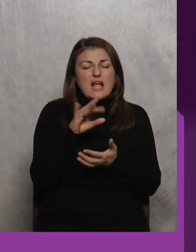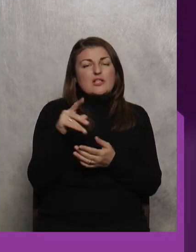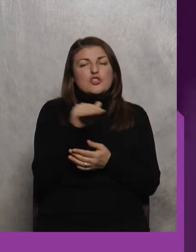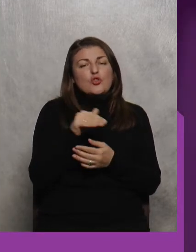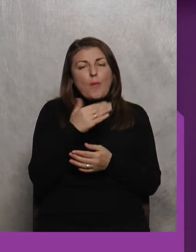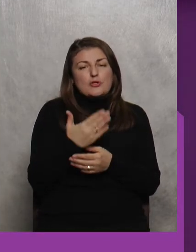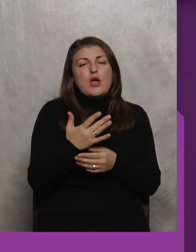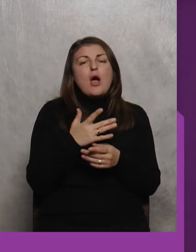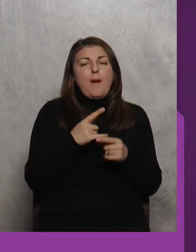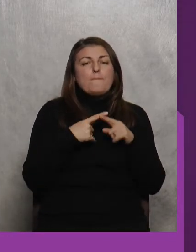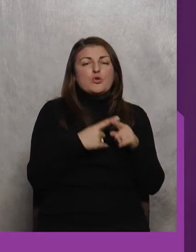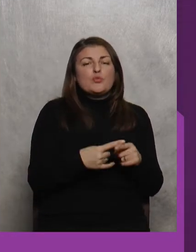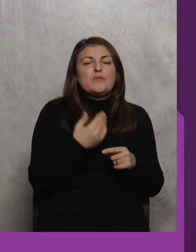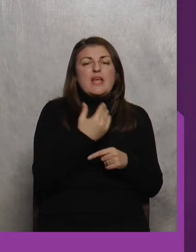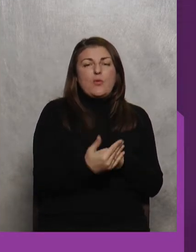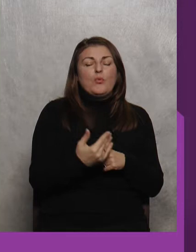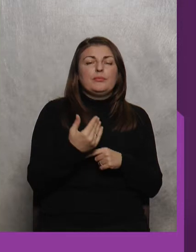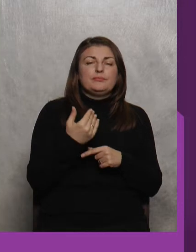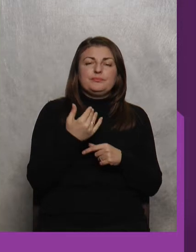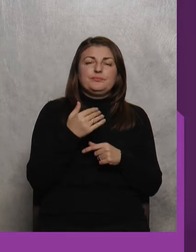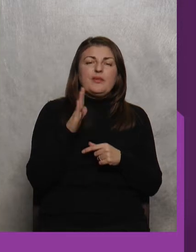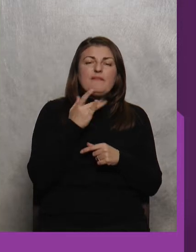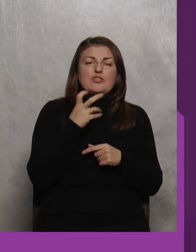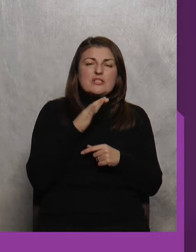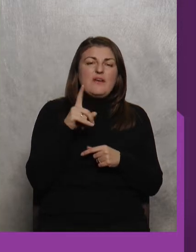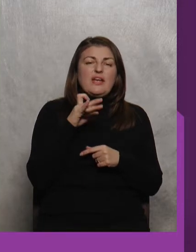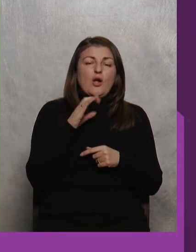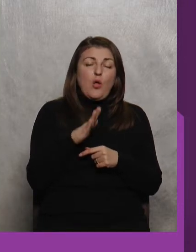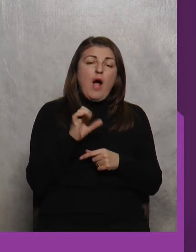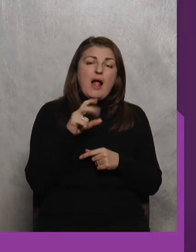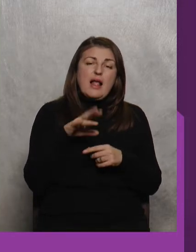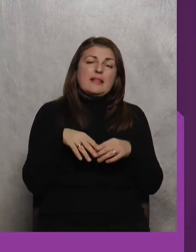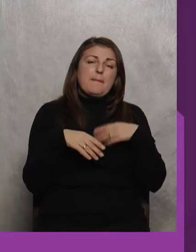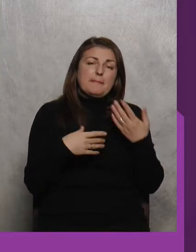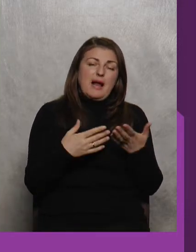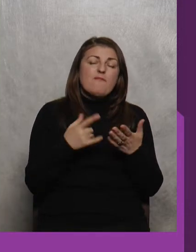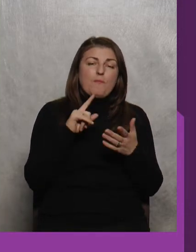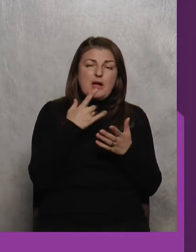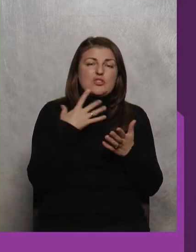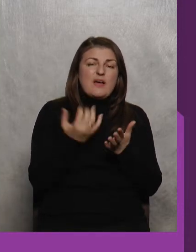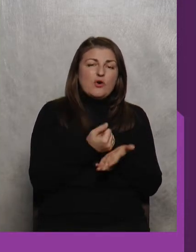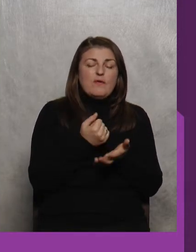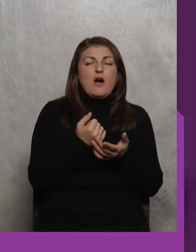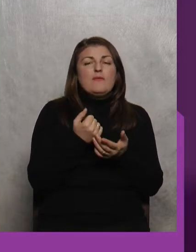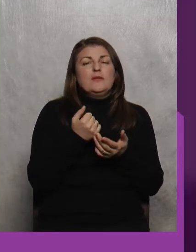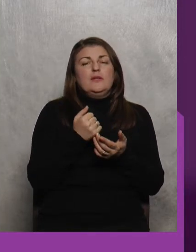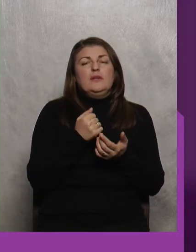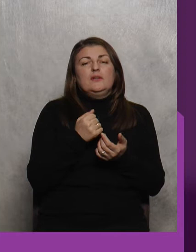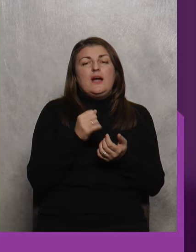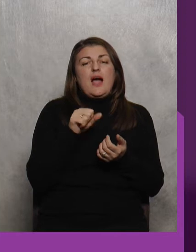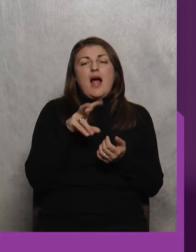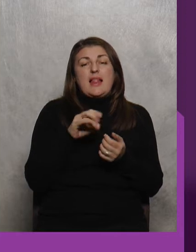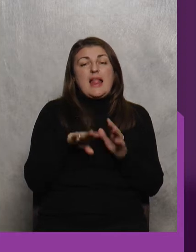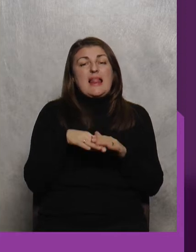Житомирщини, поступився йому В'ячеслав Хіхлов, але направо перше завоював, до речі. От.